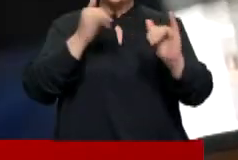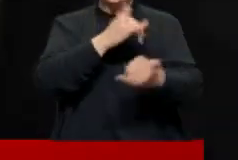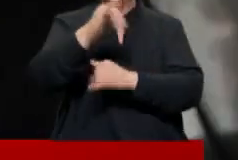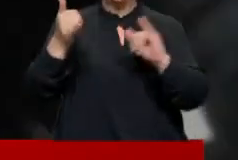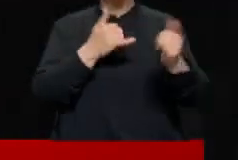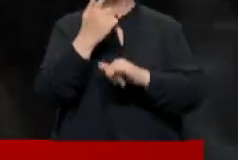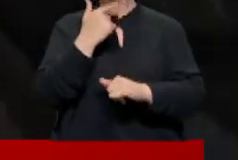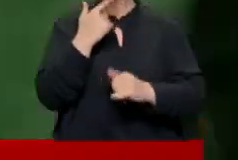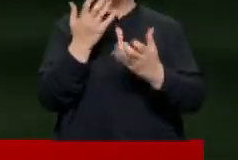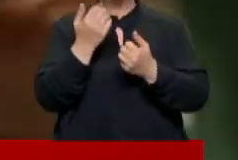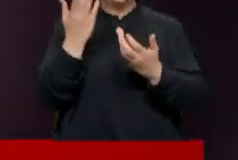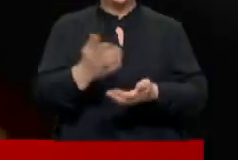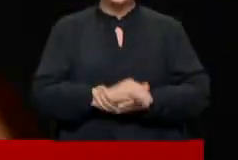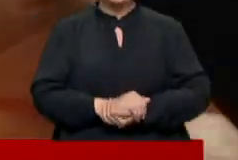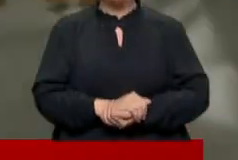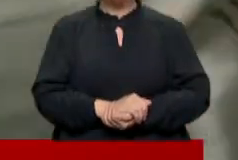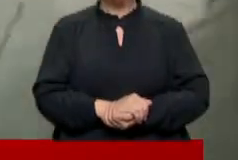oynamanın tadını çıkardı.